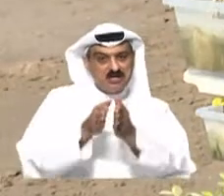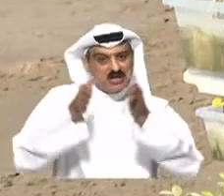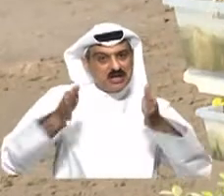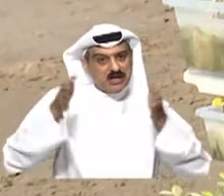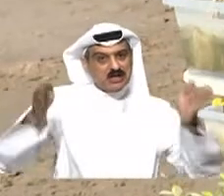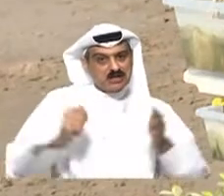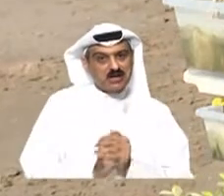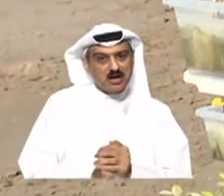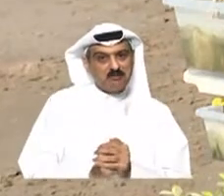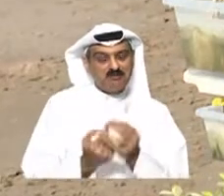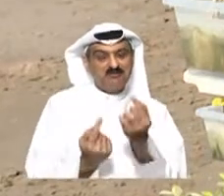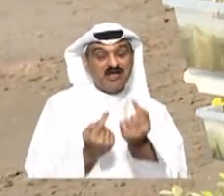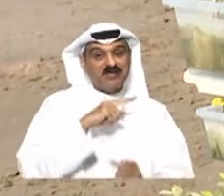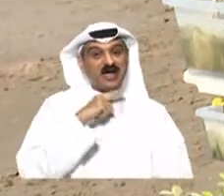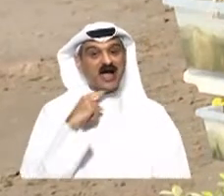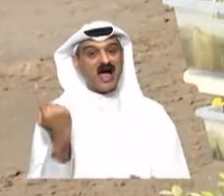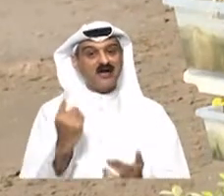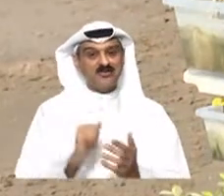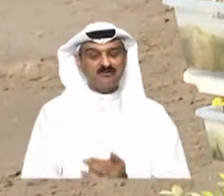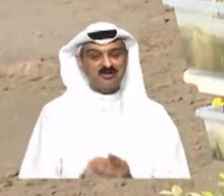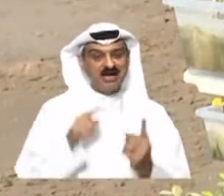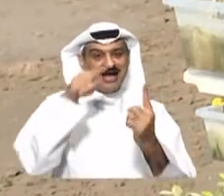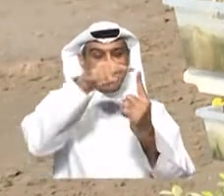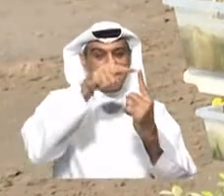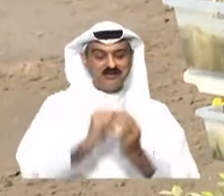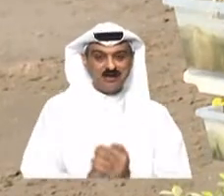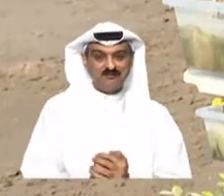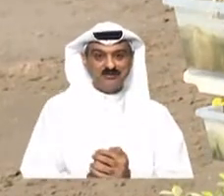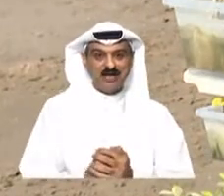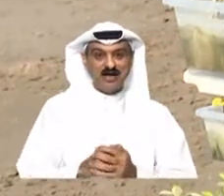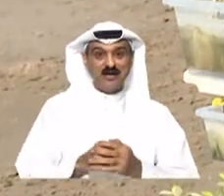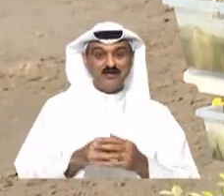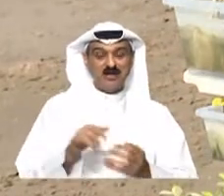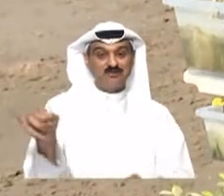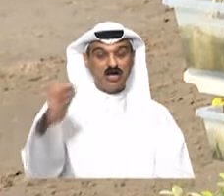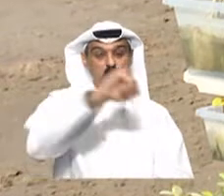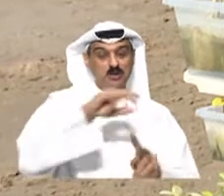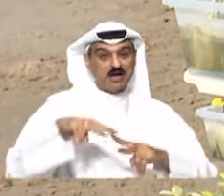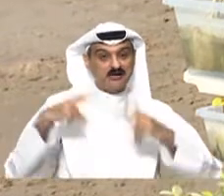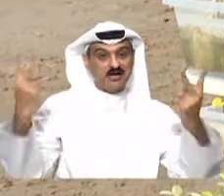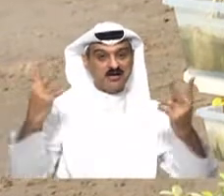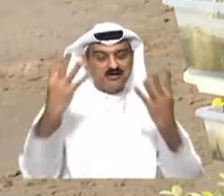زراعة المانغروف يهدف إلى الحد من مخاطر التغيرات